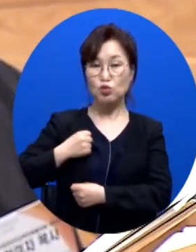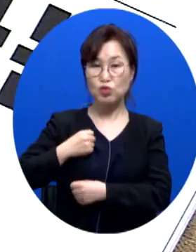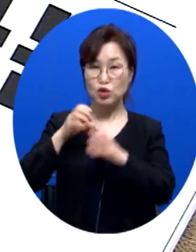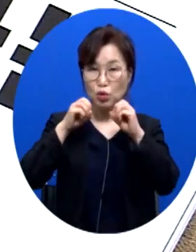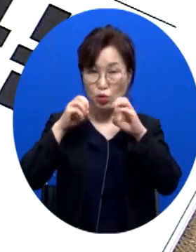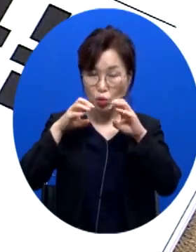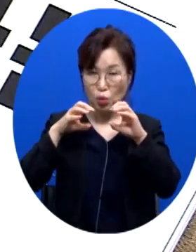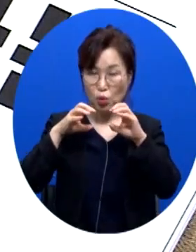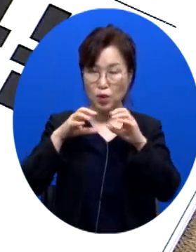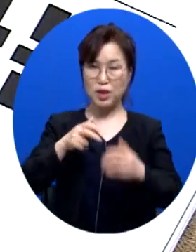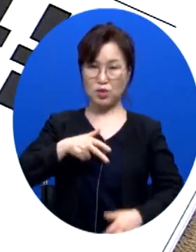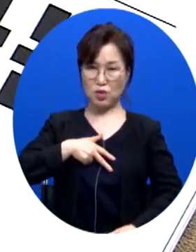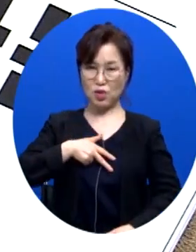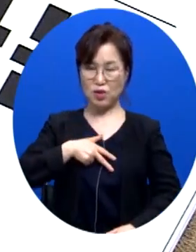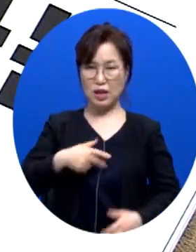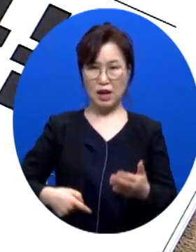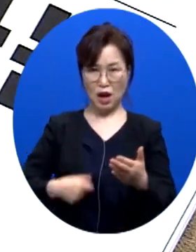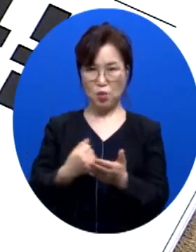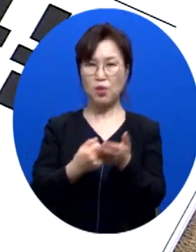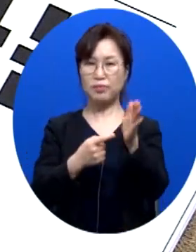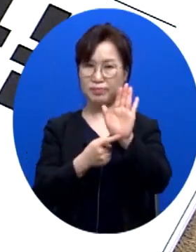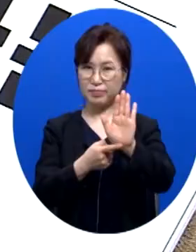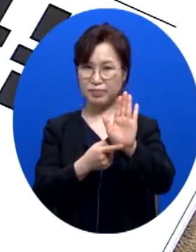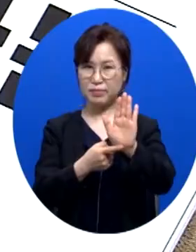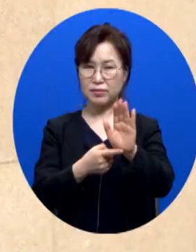사역자로서의 정체성과 각오에 대해 발표했습니다.